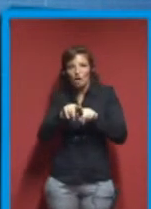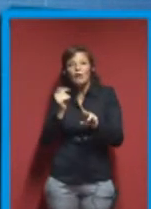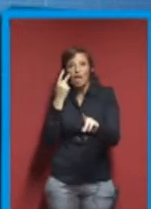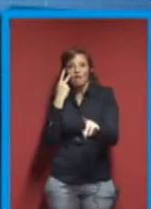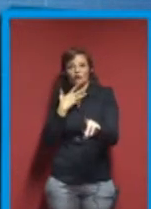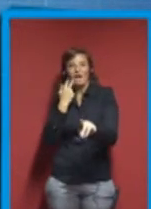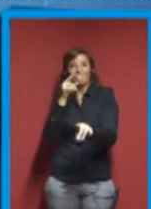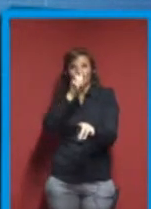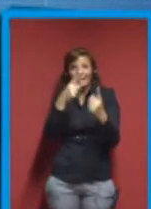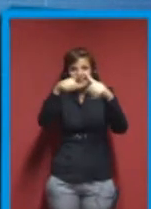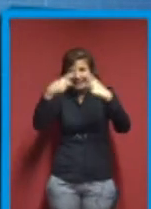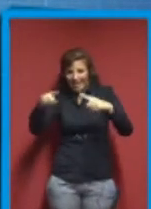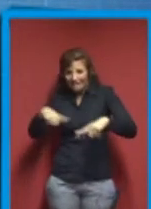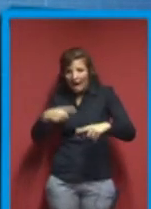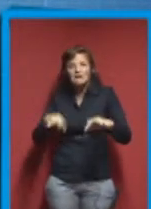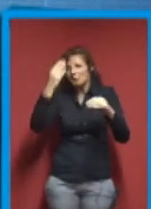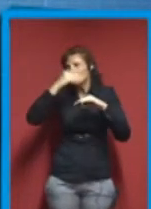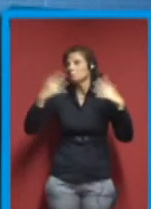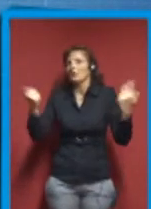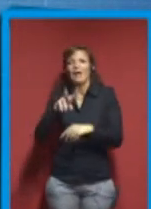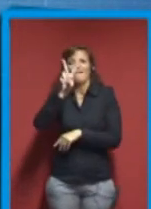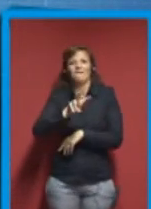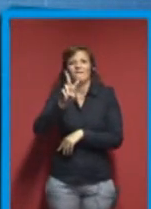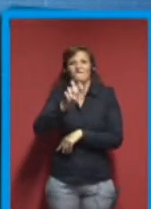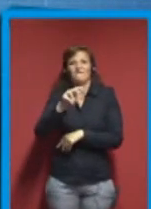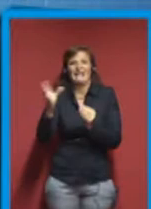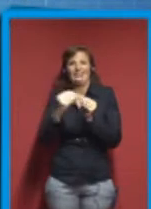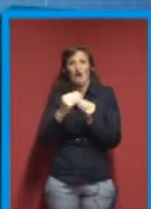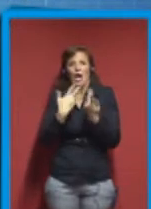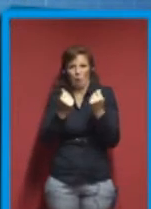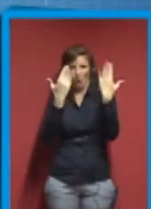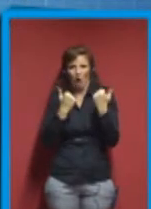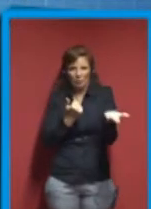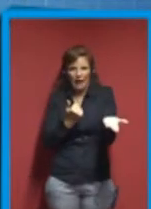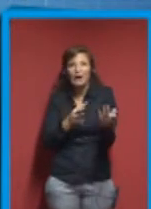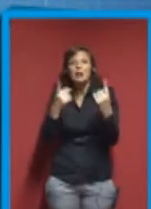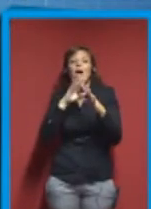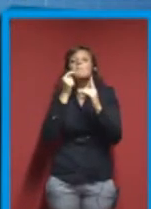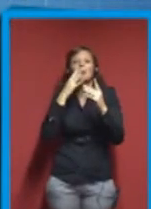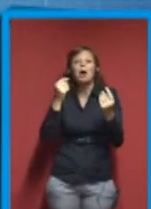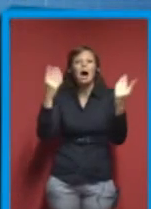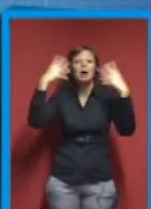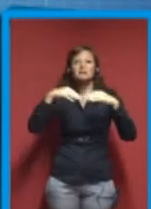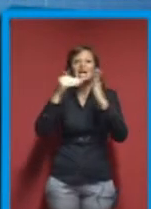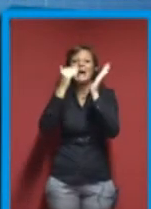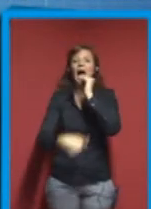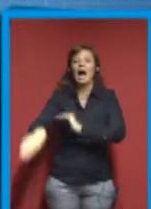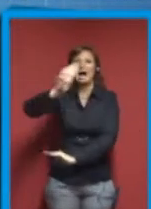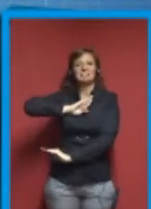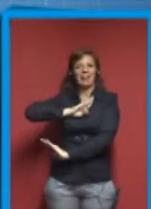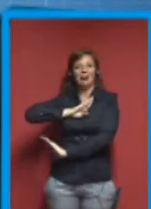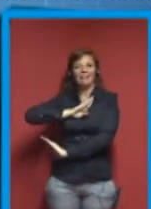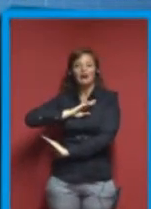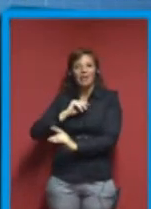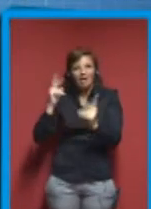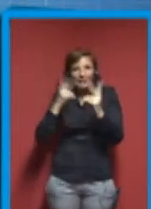diversi resistori per $20. Possono essere stati mandati direttamente a casa mia. È incredibile come